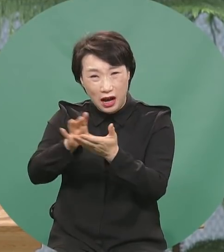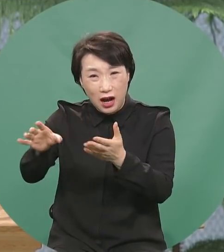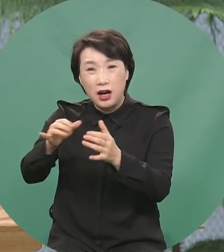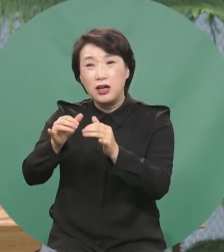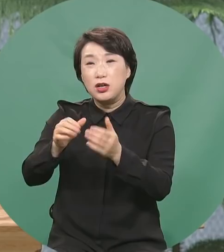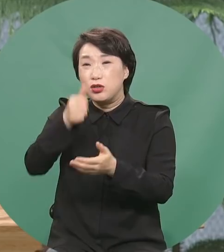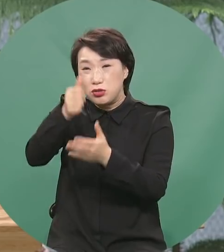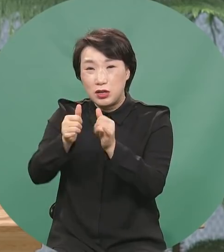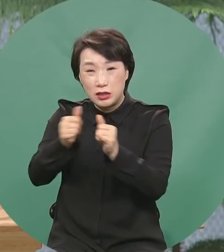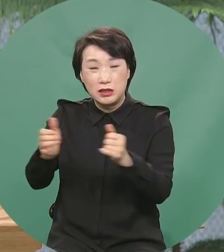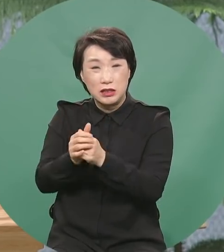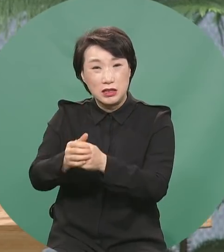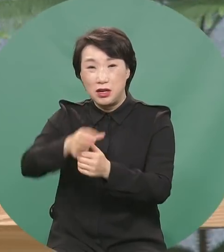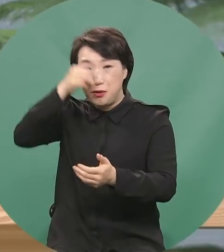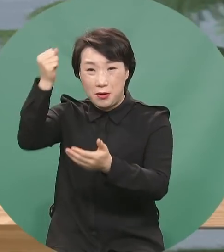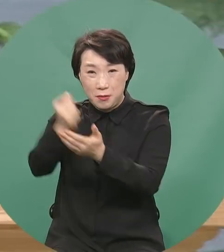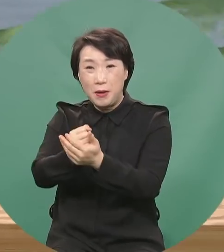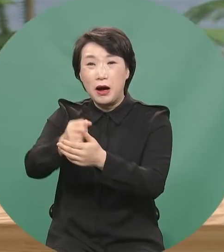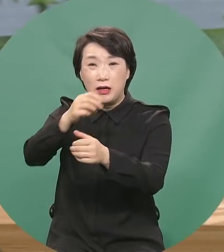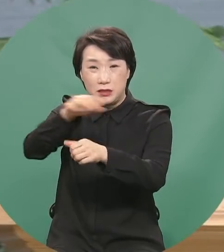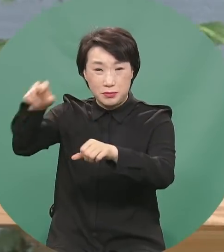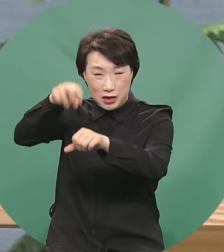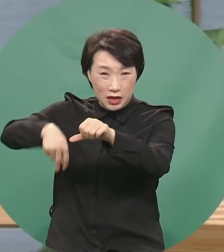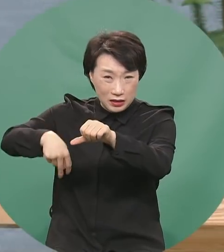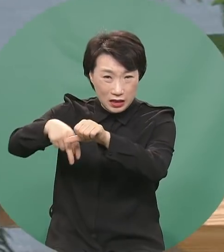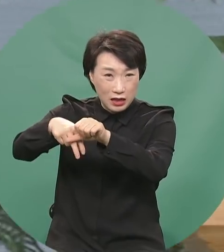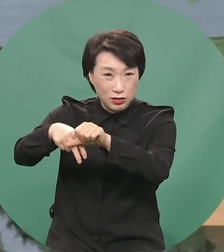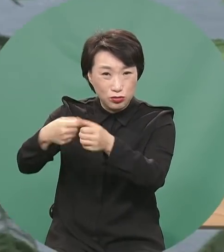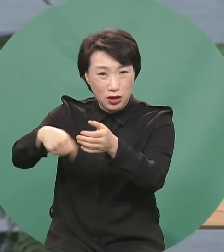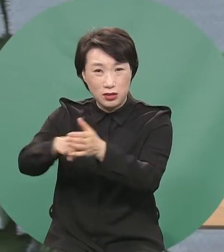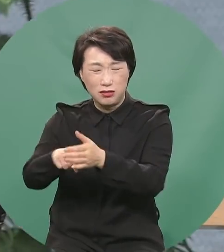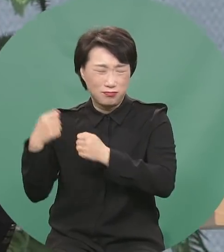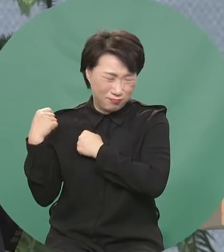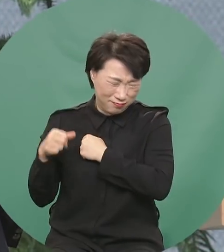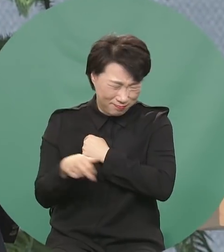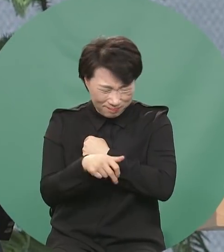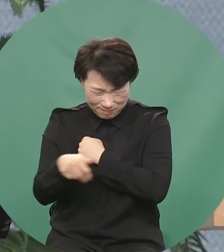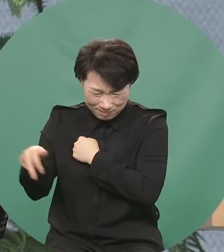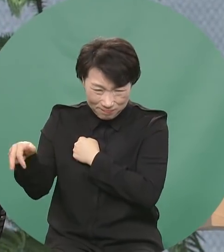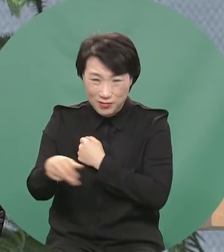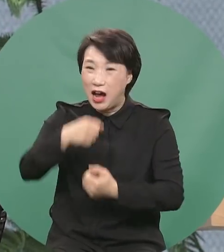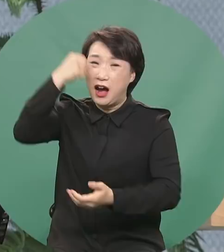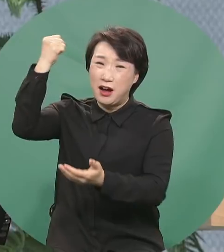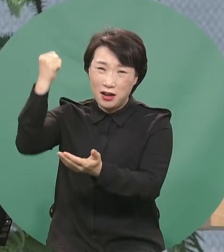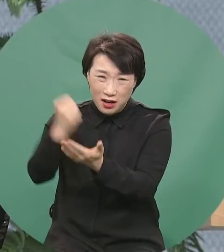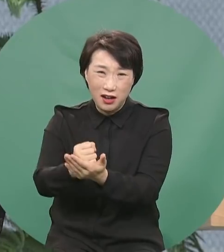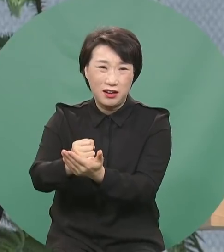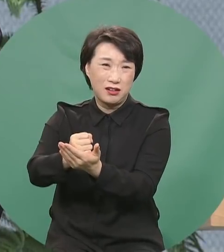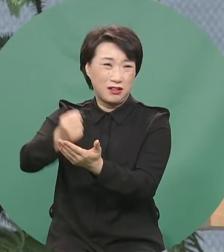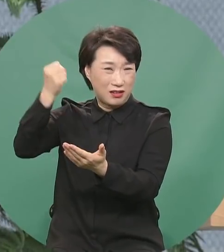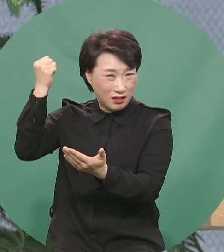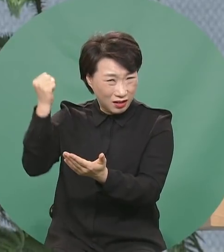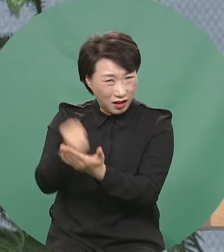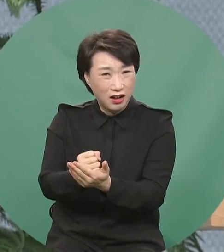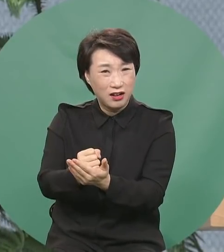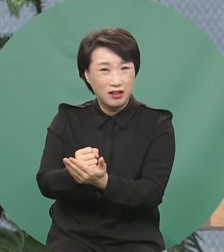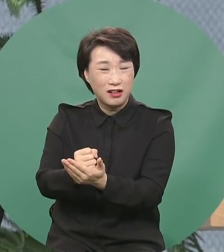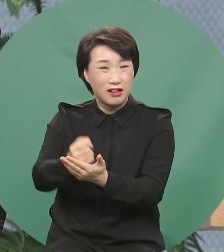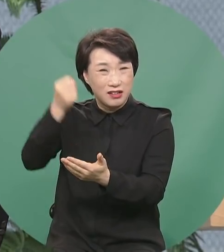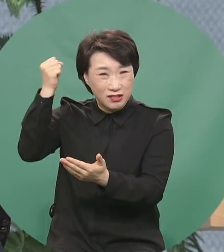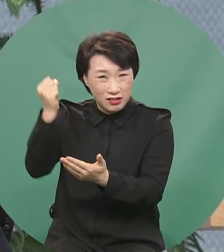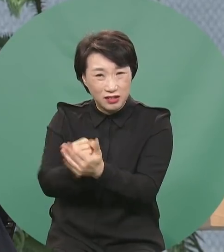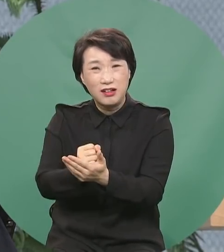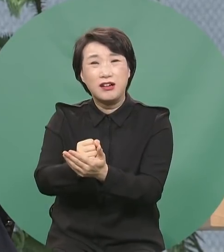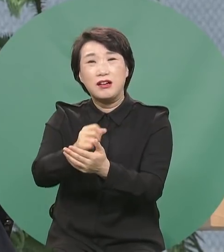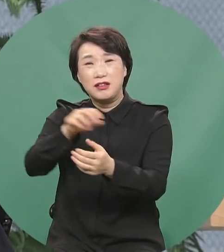흉악한 죄인들을 죽이는 십자가를 지고 올라가 신이 못 팍팍 바뀌어서 죽으시면서